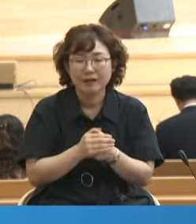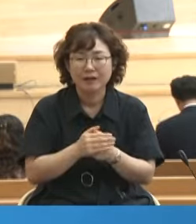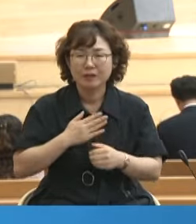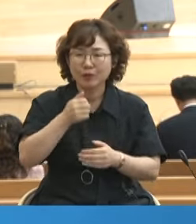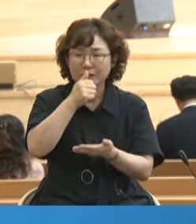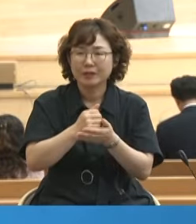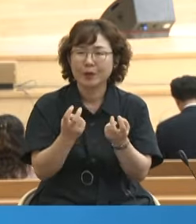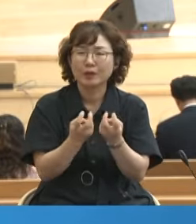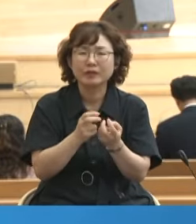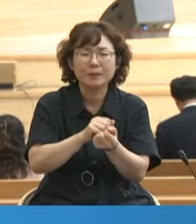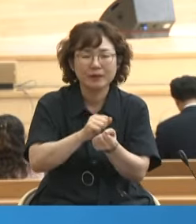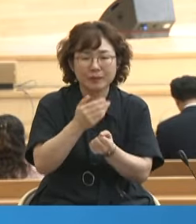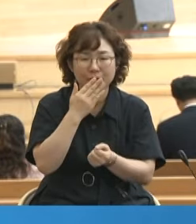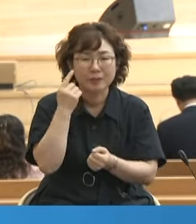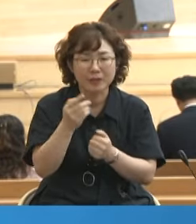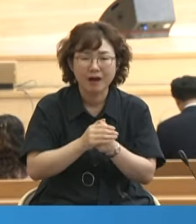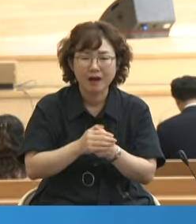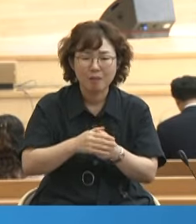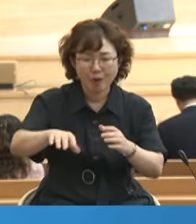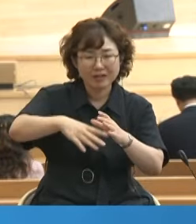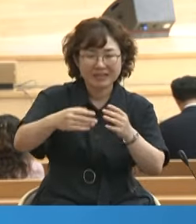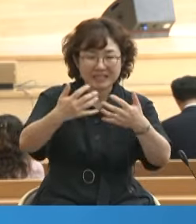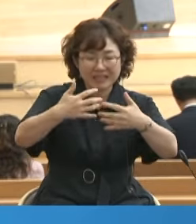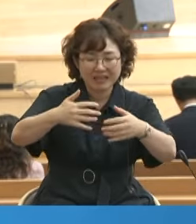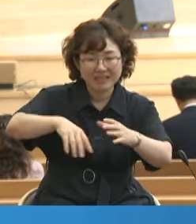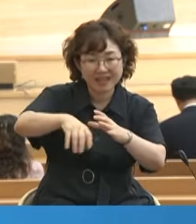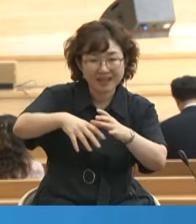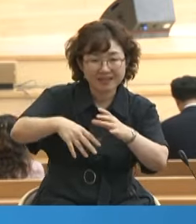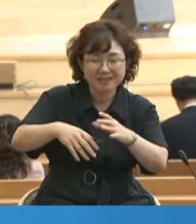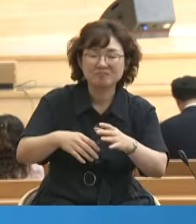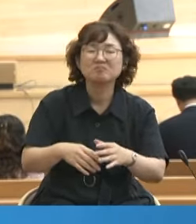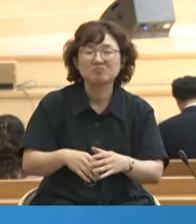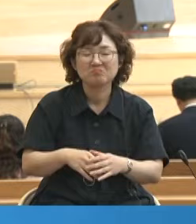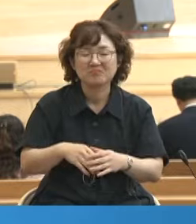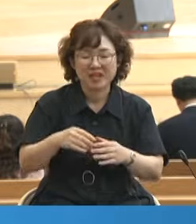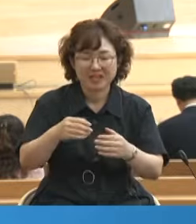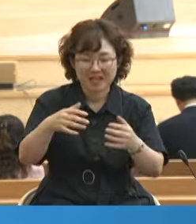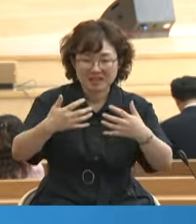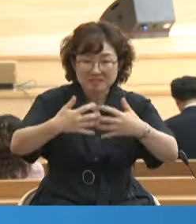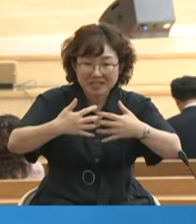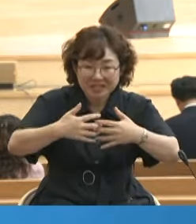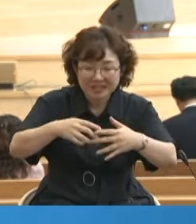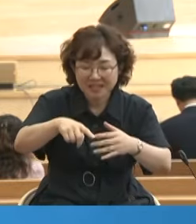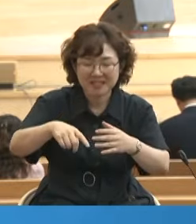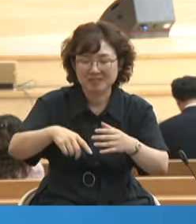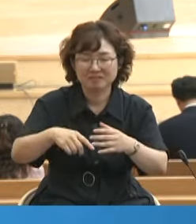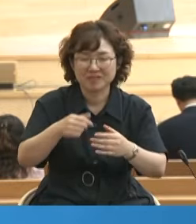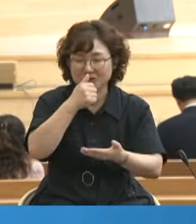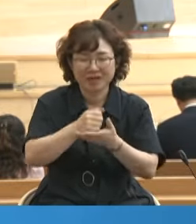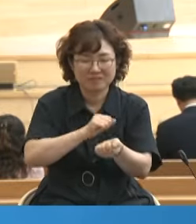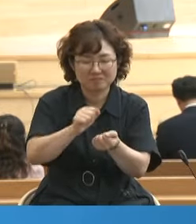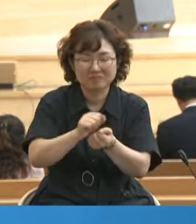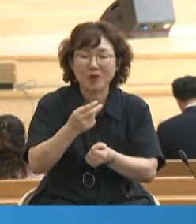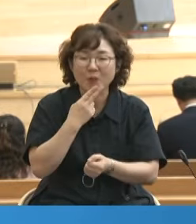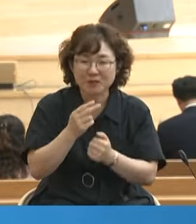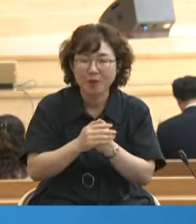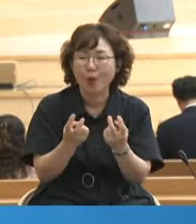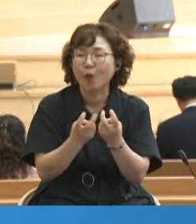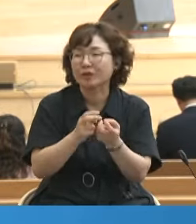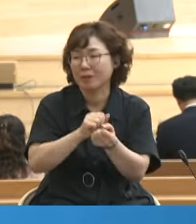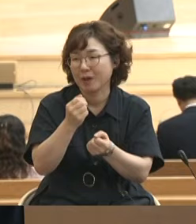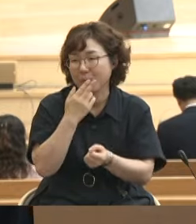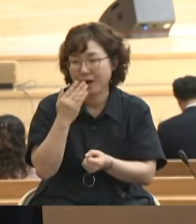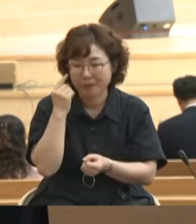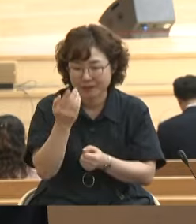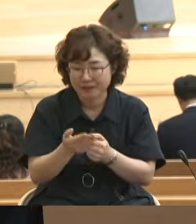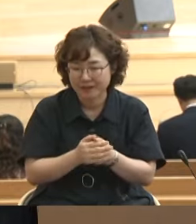죄를 어떻게 빨 수 있어요? 세탁기 좋아요. 근데 세탁기에는 죄가 안 씻어져요. 어떻게 씻어낼 수 있나요? 어떻게 빨 수 있어요?